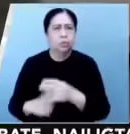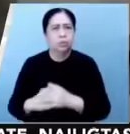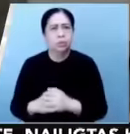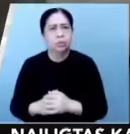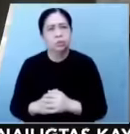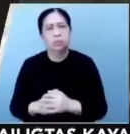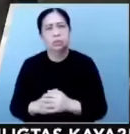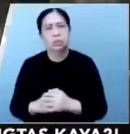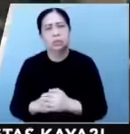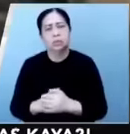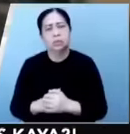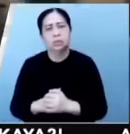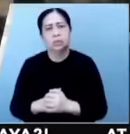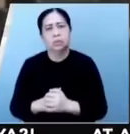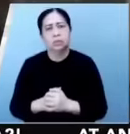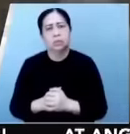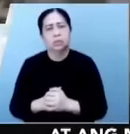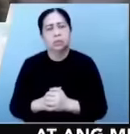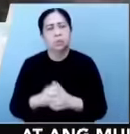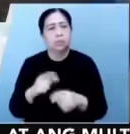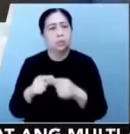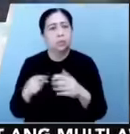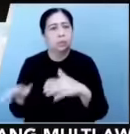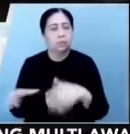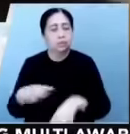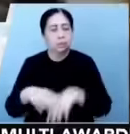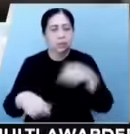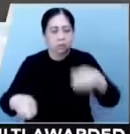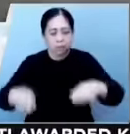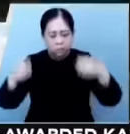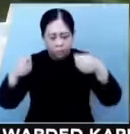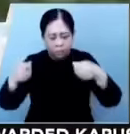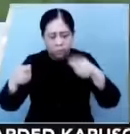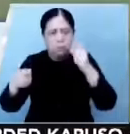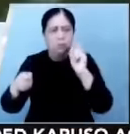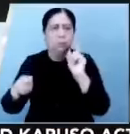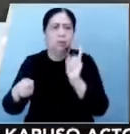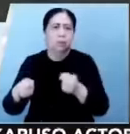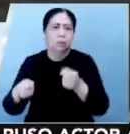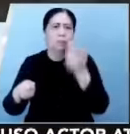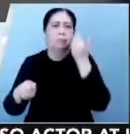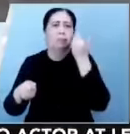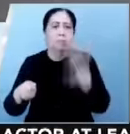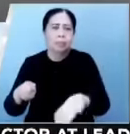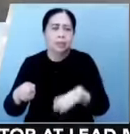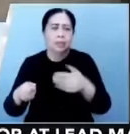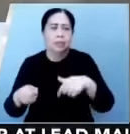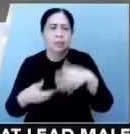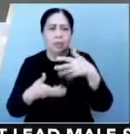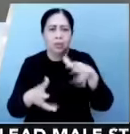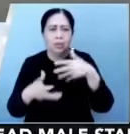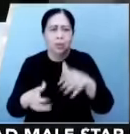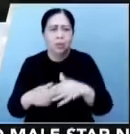na. Nang ilabas sa sako, kumpirmadong patay na nga ang aso.